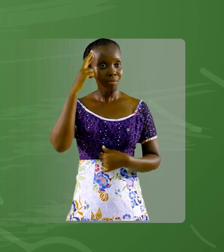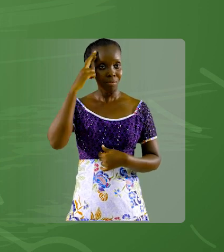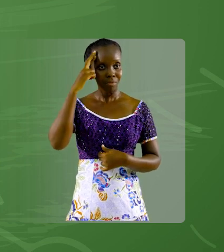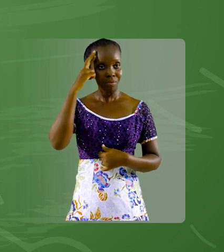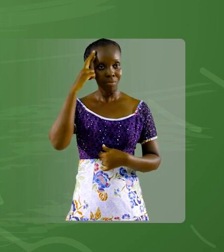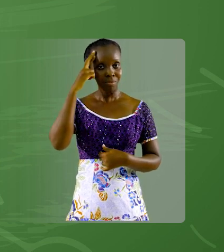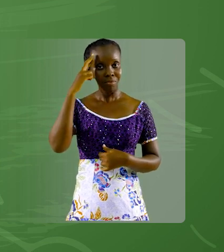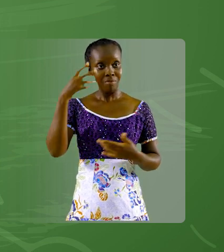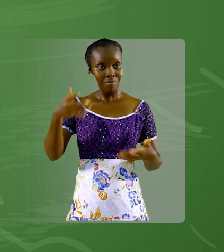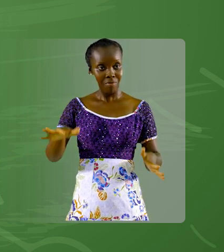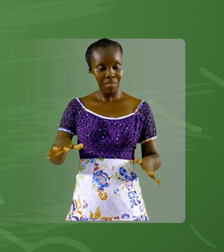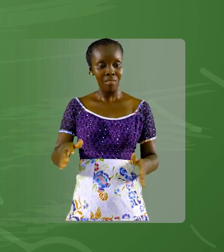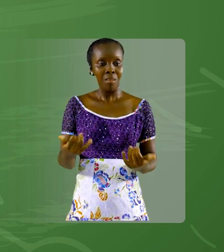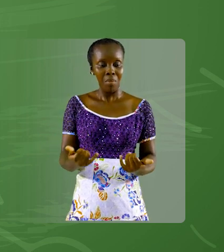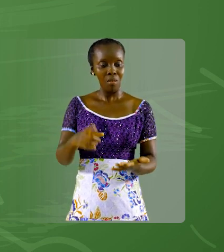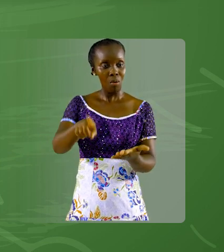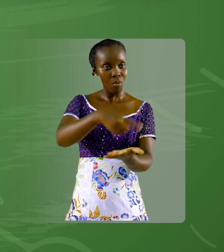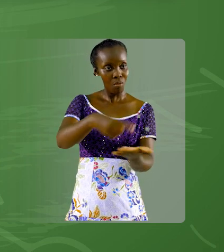Nous avons dans la première phrase